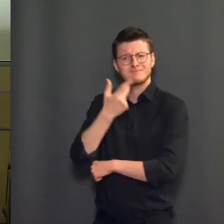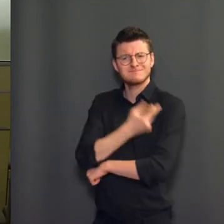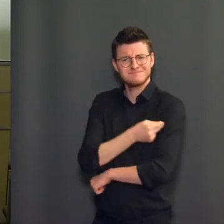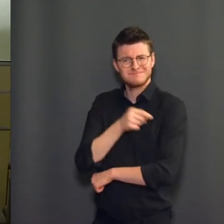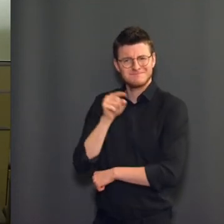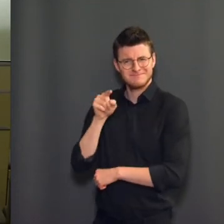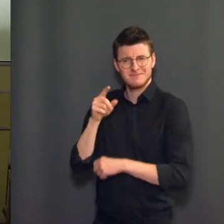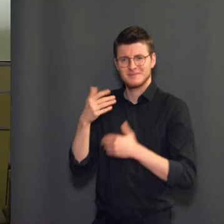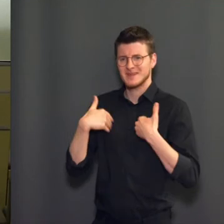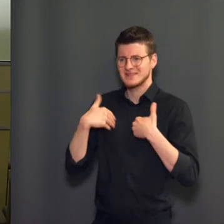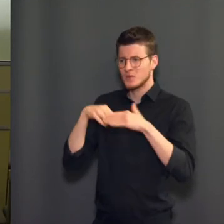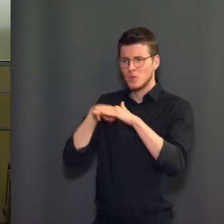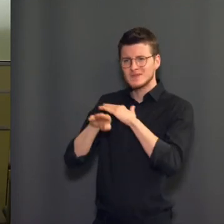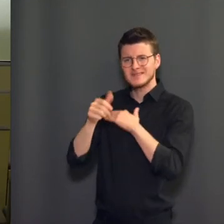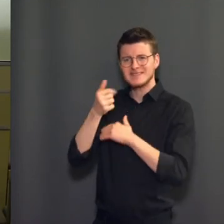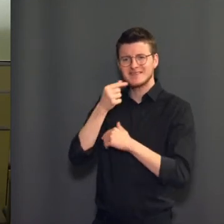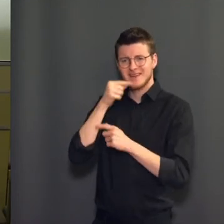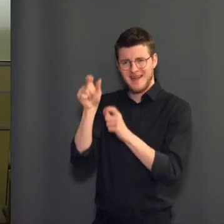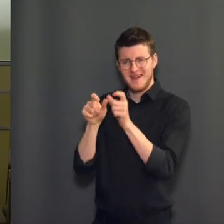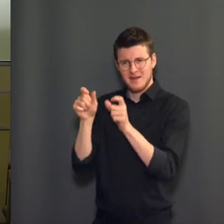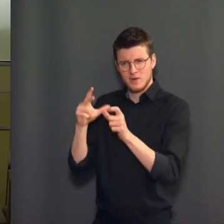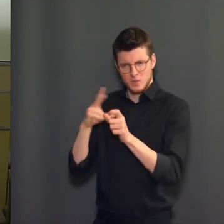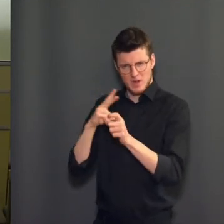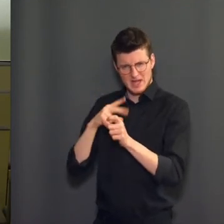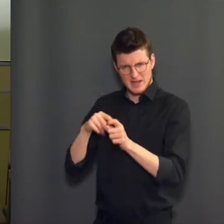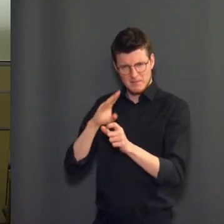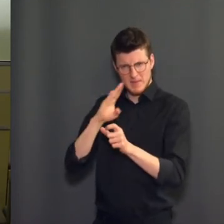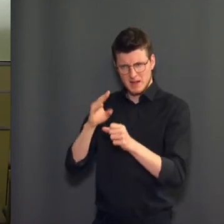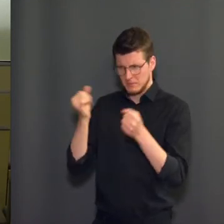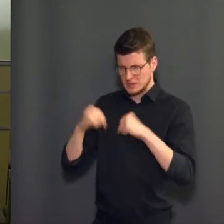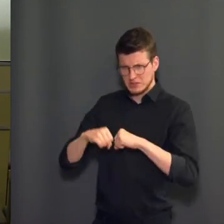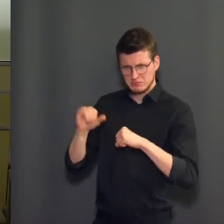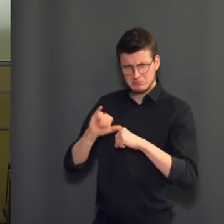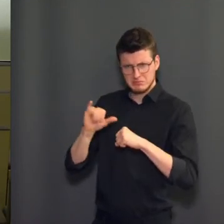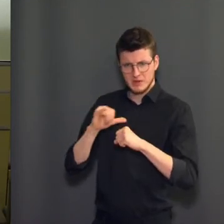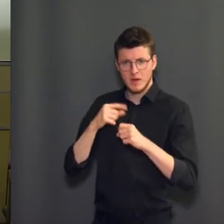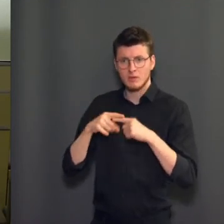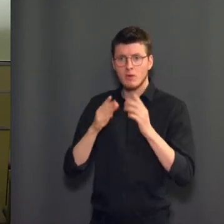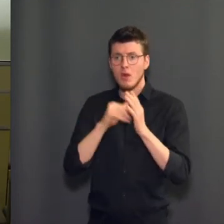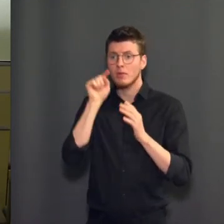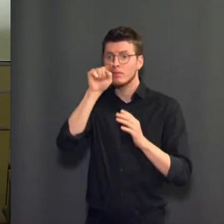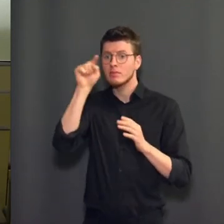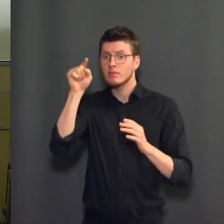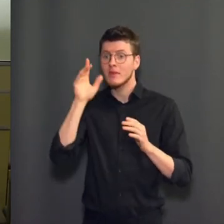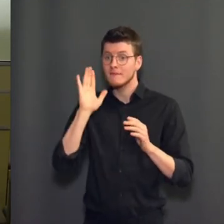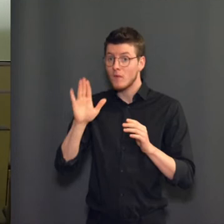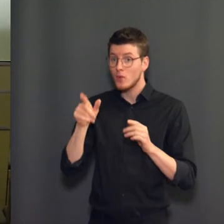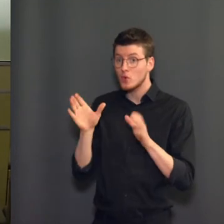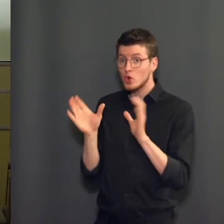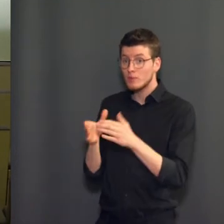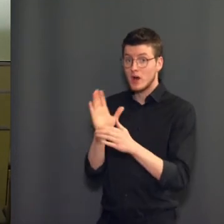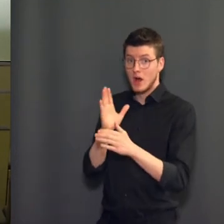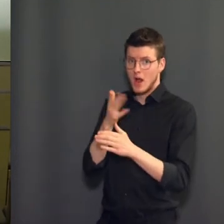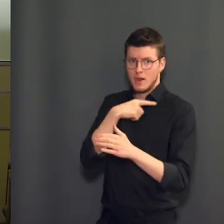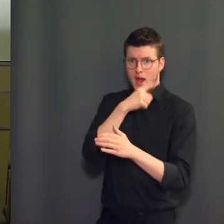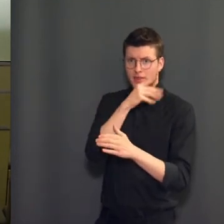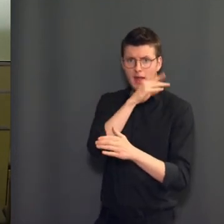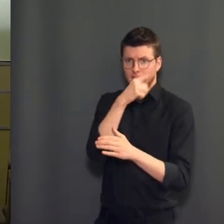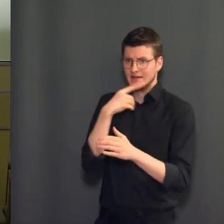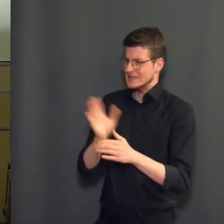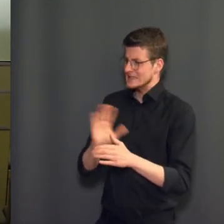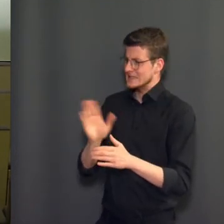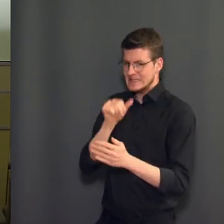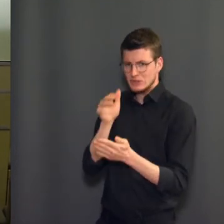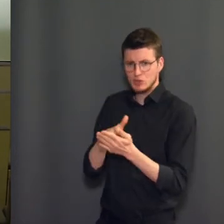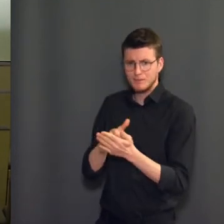Verschillende landen hebben het gebruik van het vaccin voor deze doelgroep opgeschort naar aanleiding van een zeldzame combinatie van